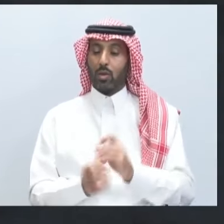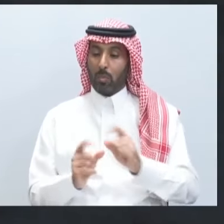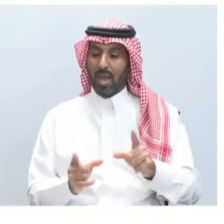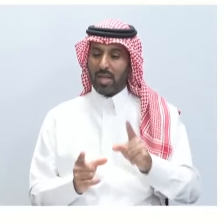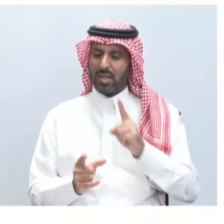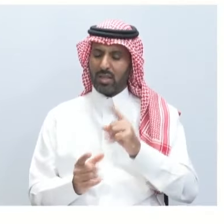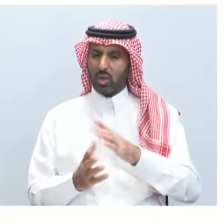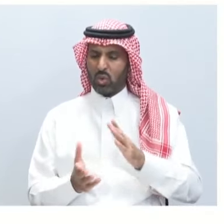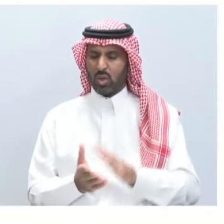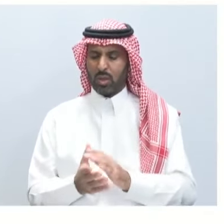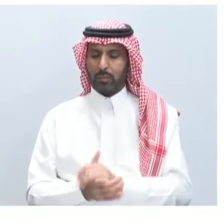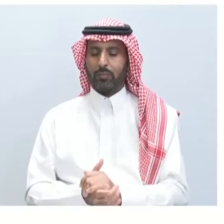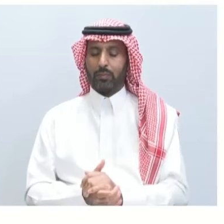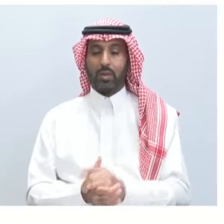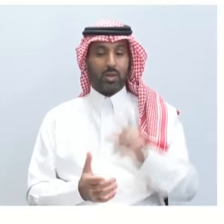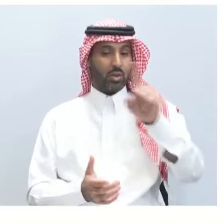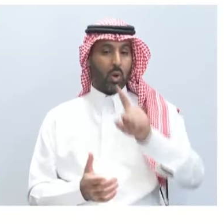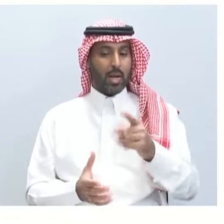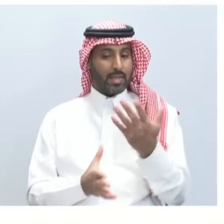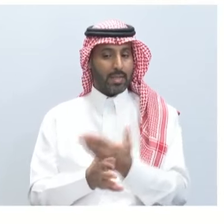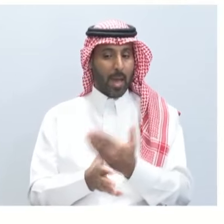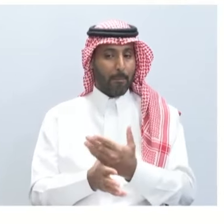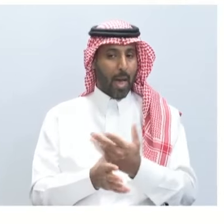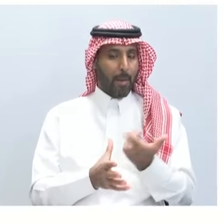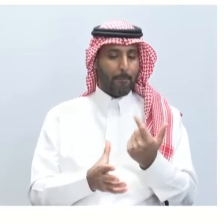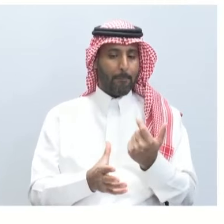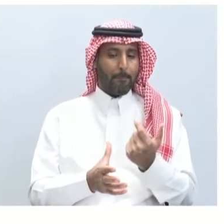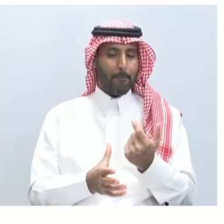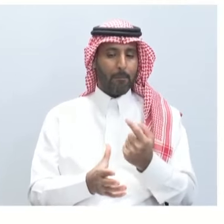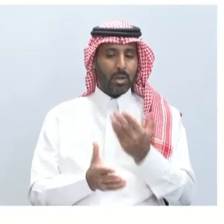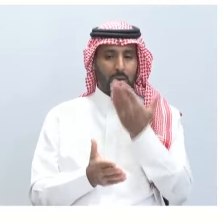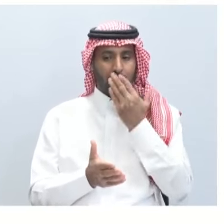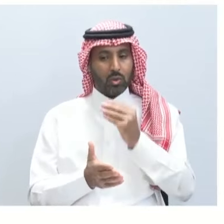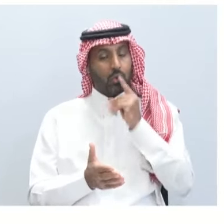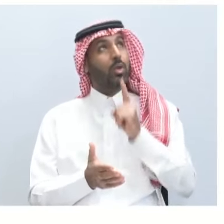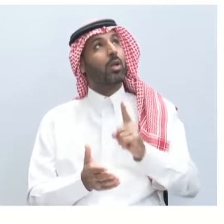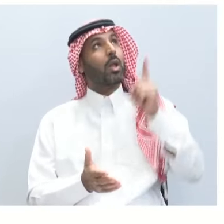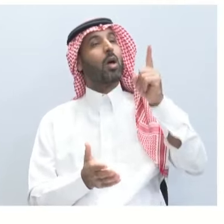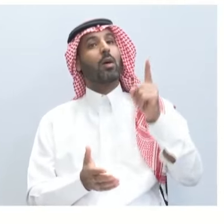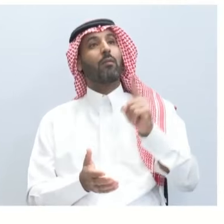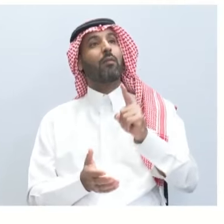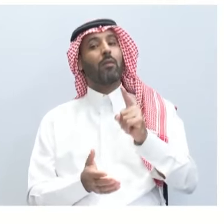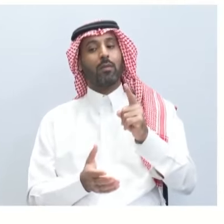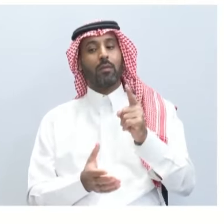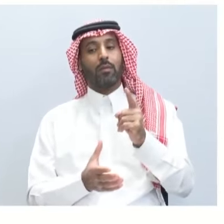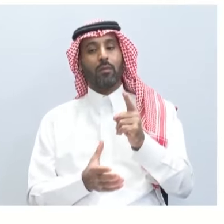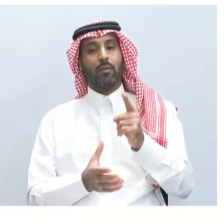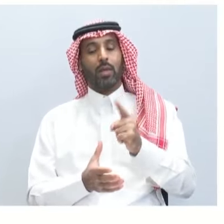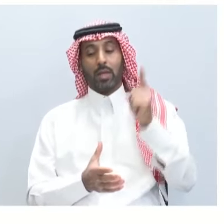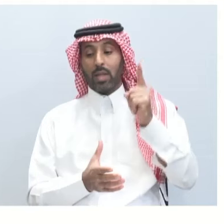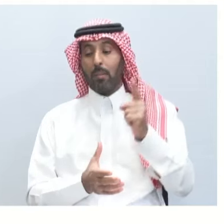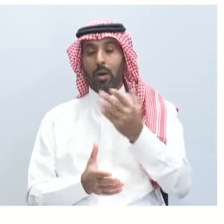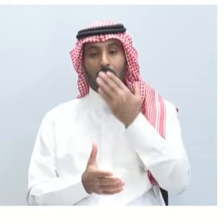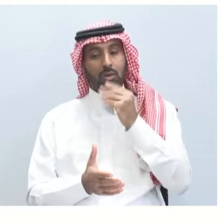الامر السؤال الاخر ما السبب علل لما ياتي من يشكر لله فانما يشكر لنفسه لماذا من